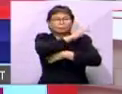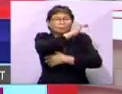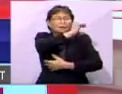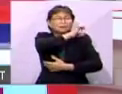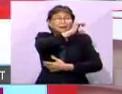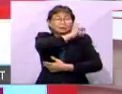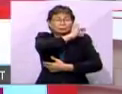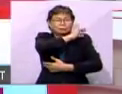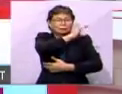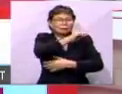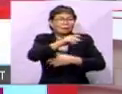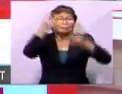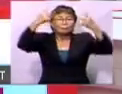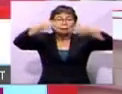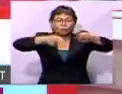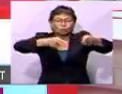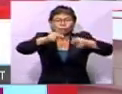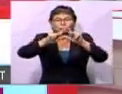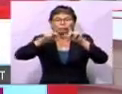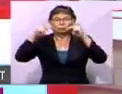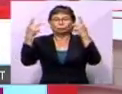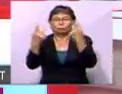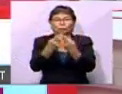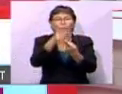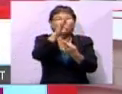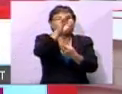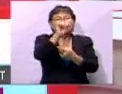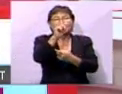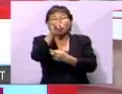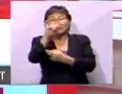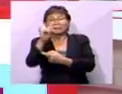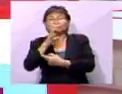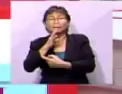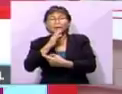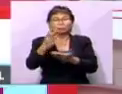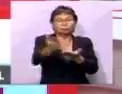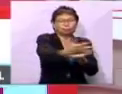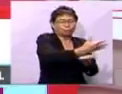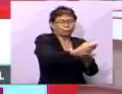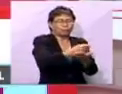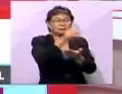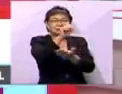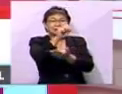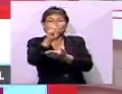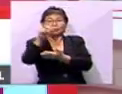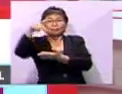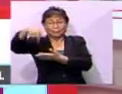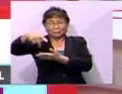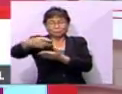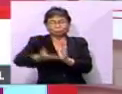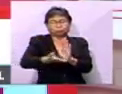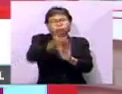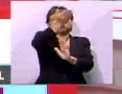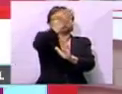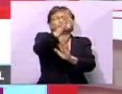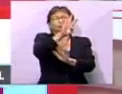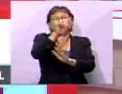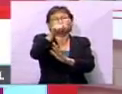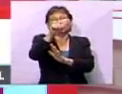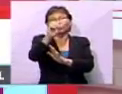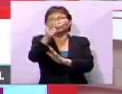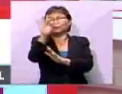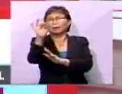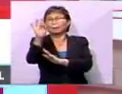Eksekutif dan Pengarah Urusan Kumpulan Tan Sri Muhammad Baki Saleh, pendapatan Sun Darby Plantation juga meningkat kepada